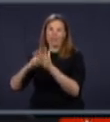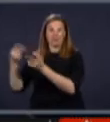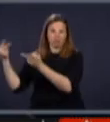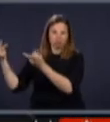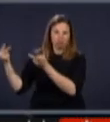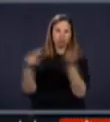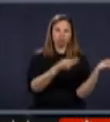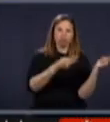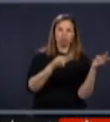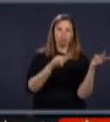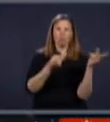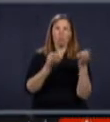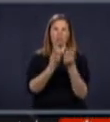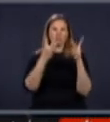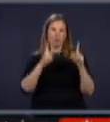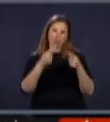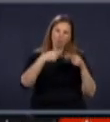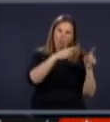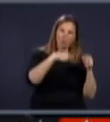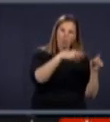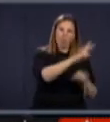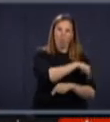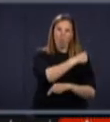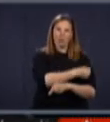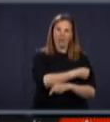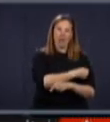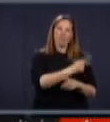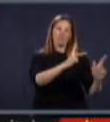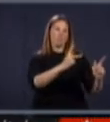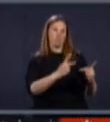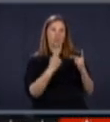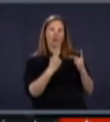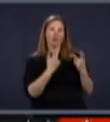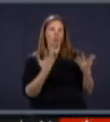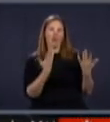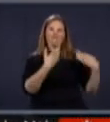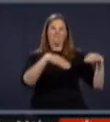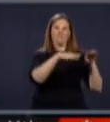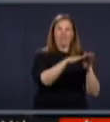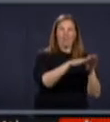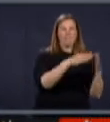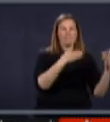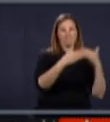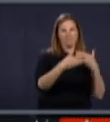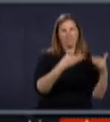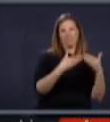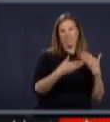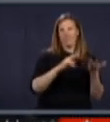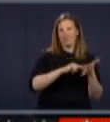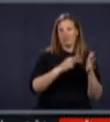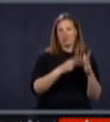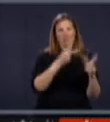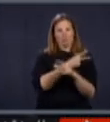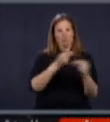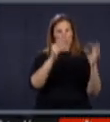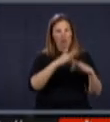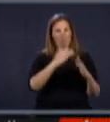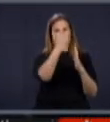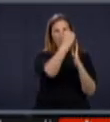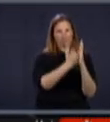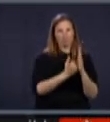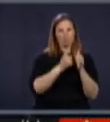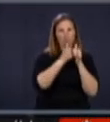refermer des secteurs, là, puis on ne voudrait pas faire ça, évidemment, qu'on a déconfiné. Alors, c'est majeur de respecter ces consignes qu'on